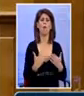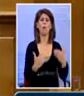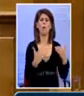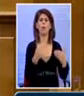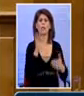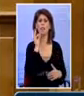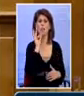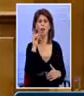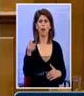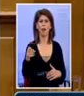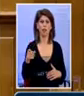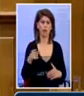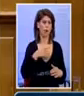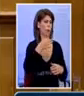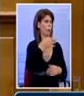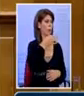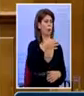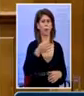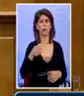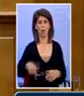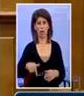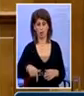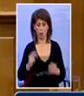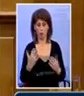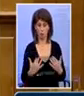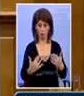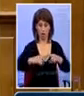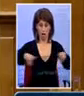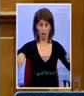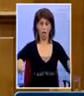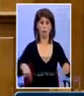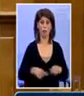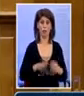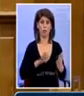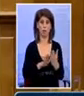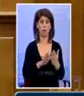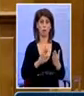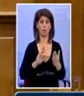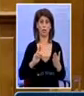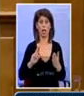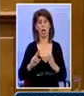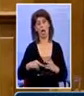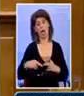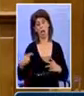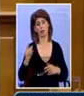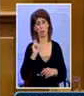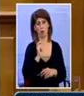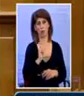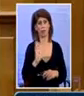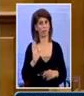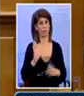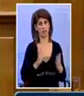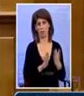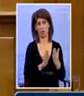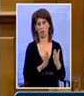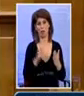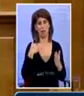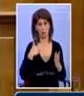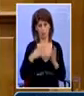να έρχεται εδώ και να αντιμετωπίζει την αντιπολίτευση. Εμείς όμως δεν θα ακολουθήσουμε αυτό το παράδειγμα. Εμείς θα βρισκόμαστε